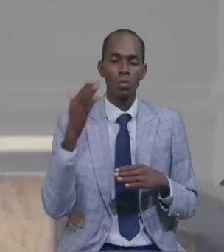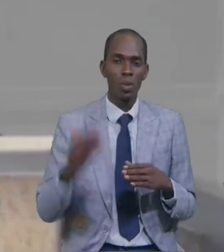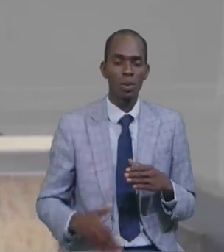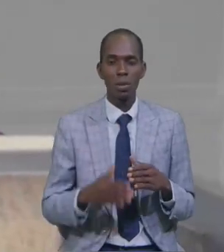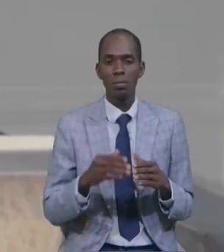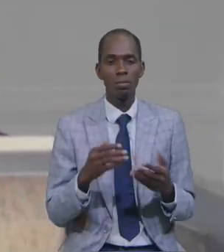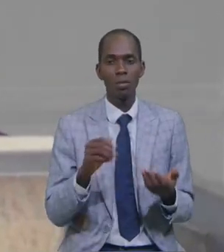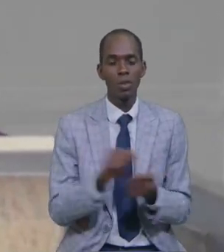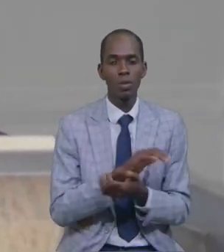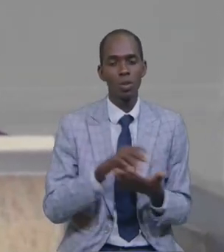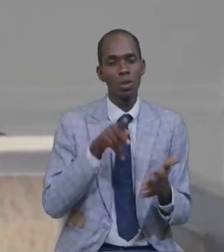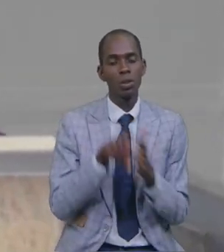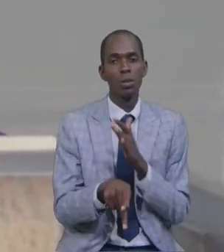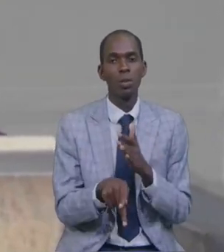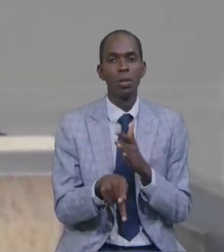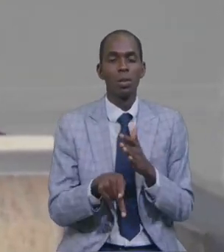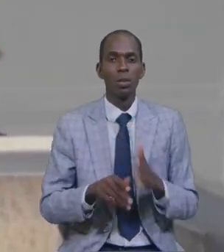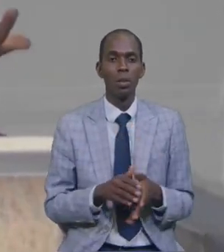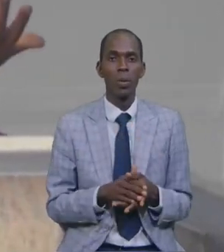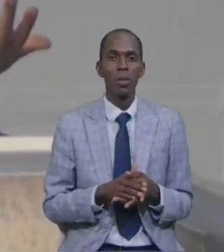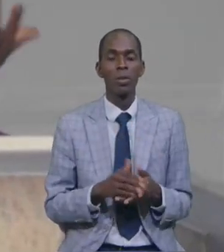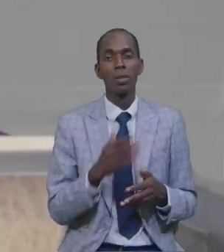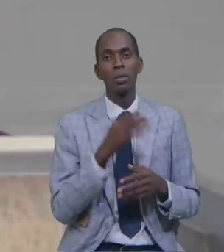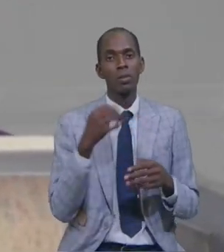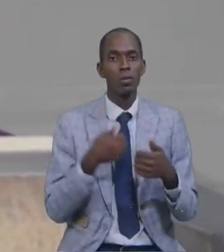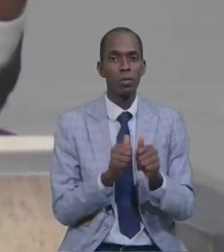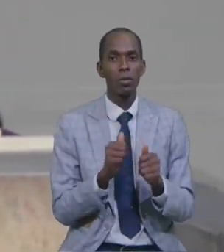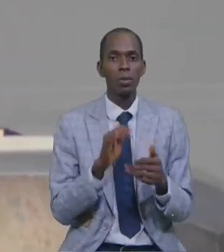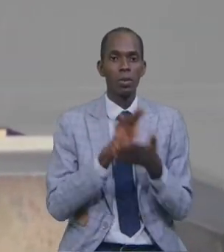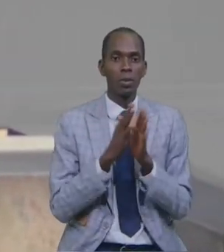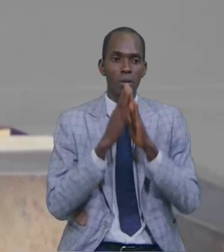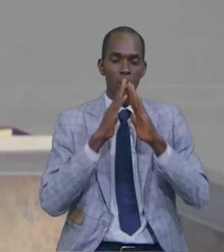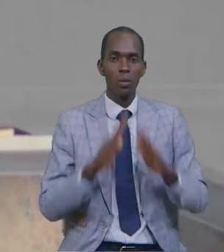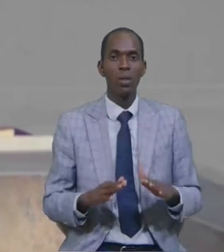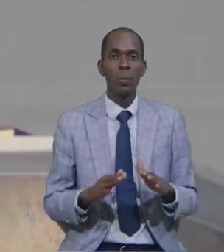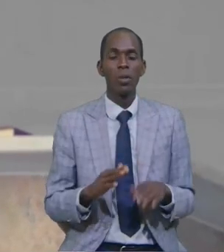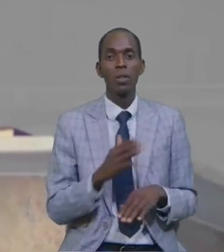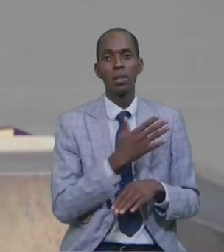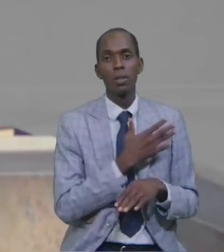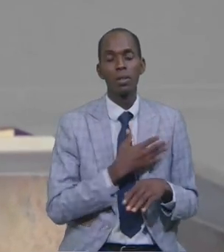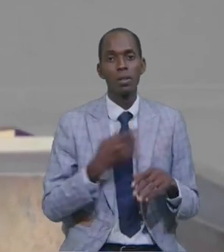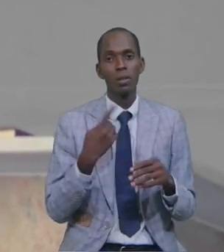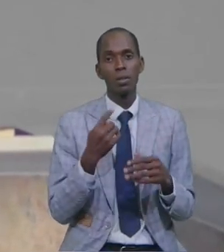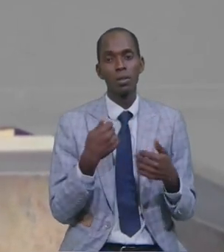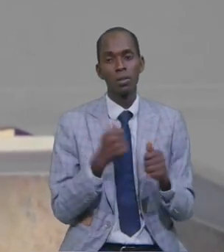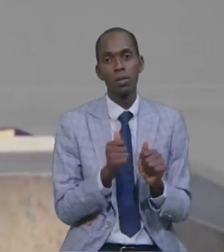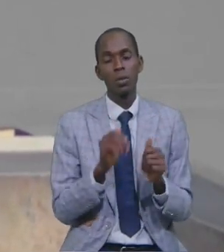laquelle personne ne verra le Seigneur. Une fois que la conscience est partie, tu peux agir n'importe